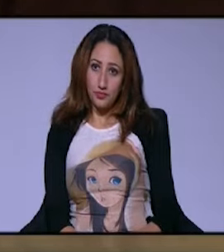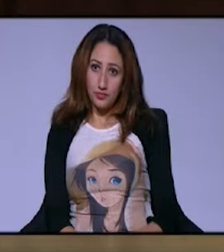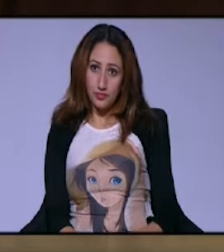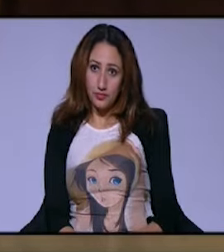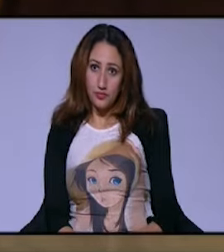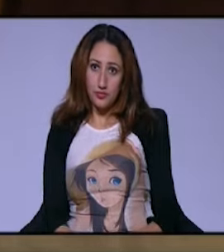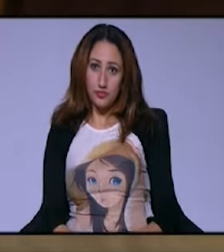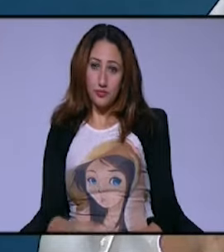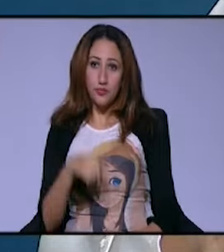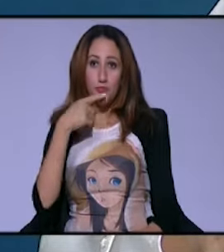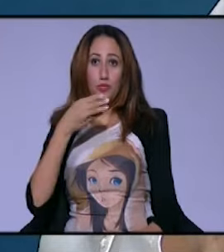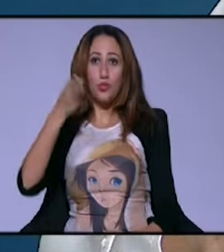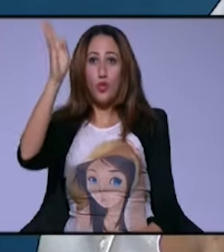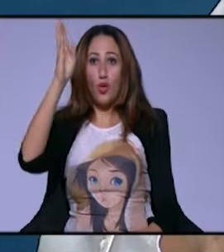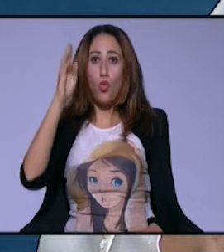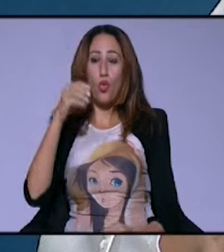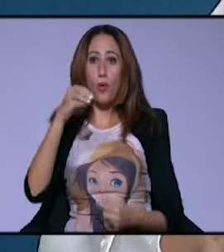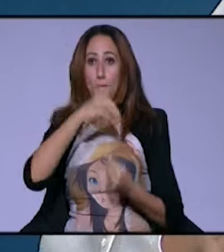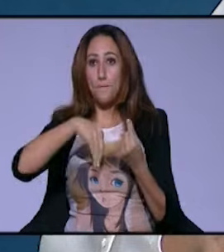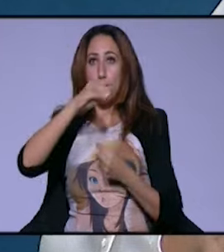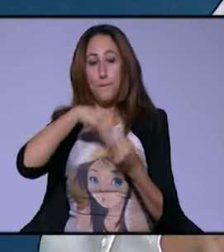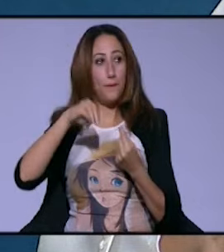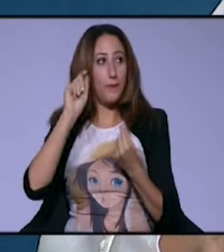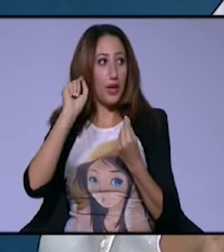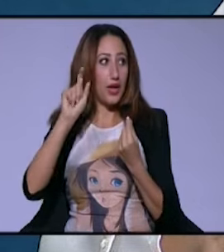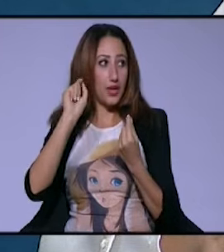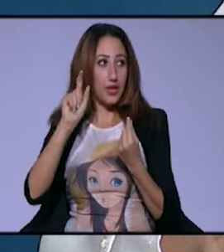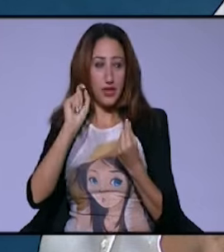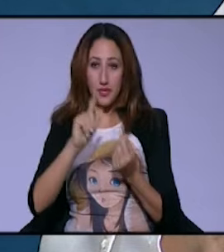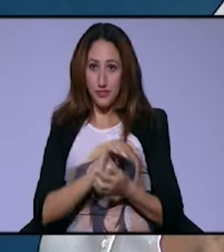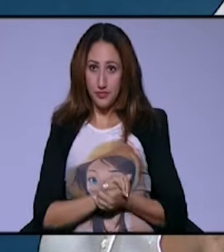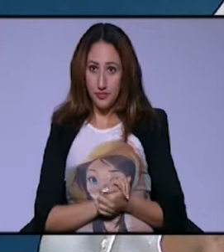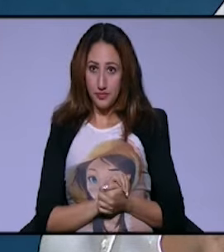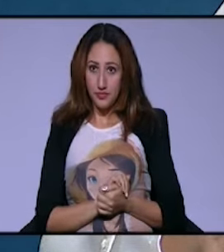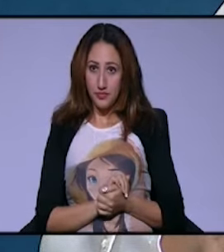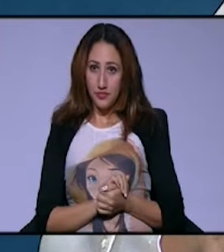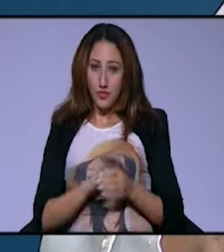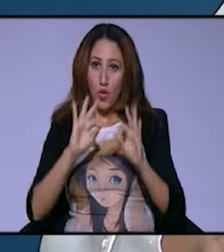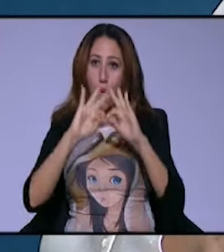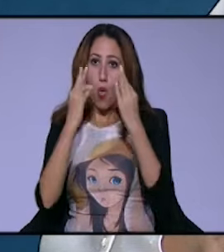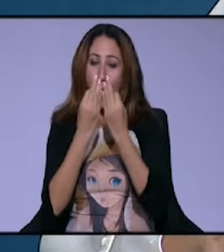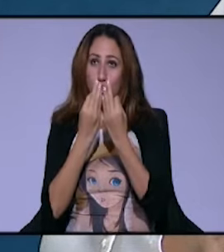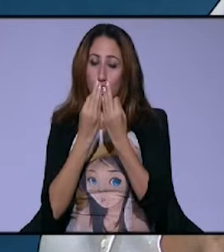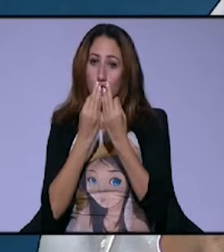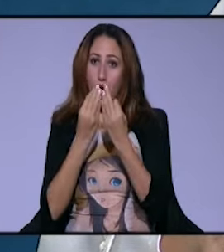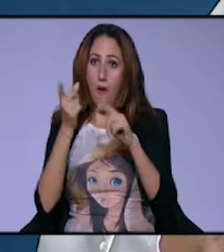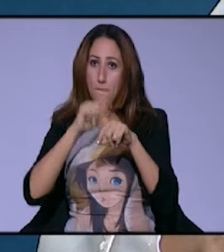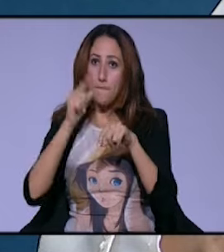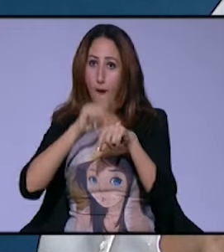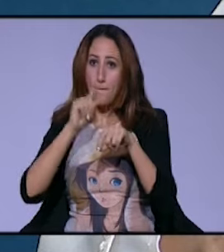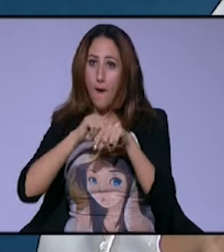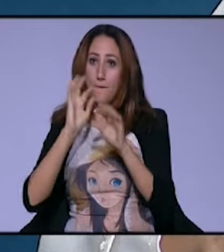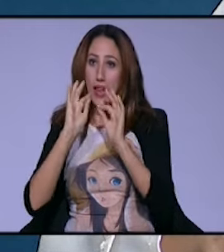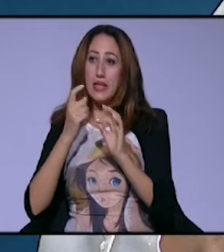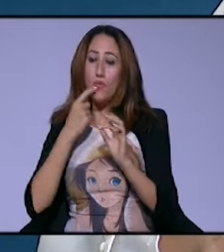لأداء فريضة الحج؟ ما خلاش حد من عيلته الشخصية. طبعا ما خلاش حد من عيلته خالص، إلا ما فعلا كان